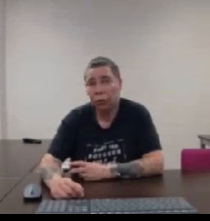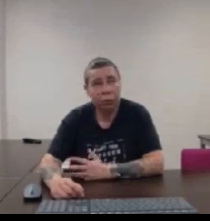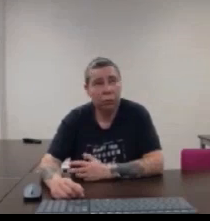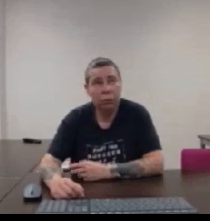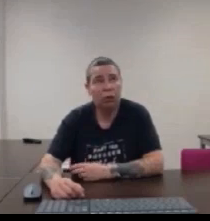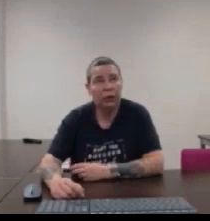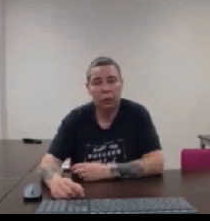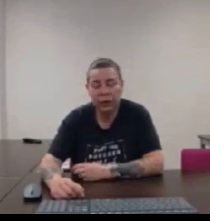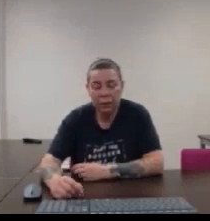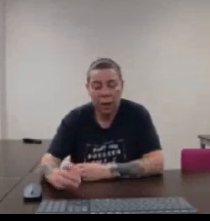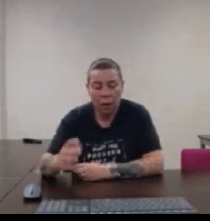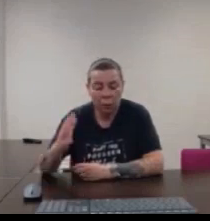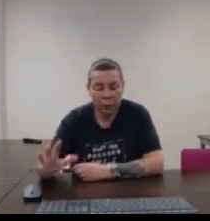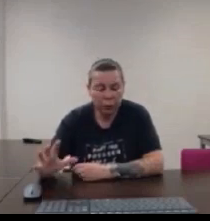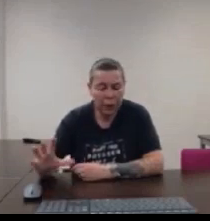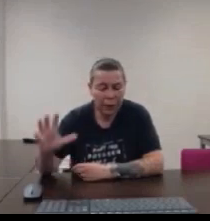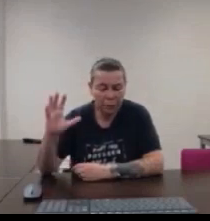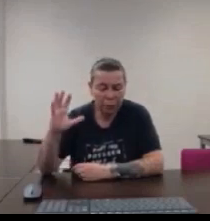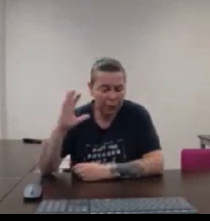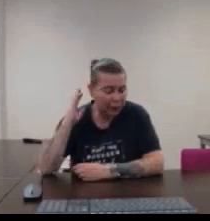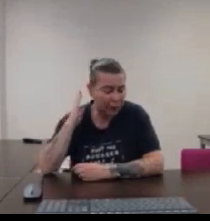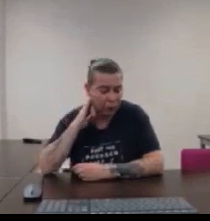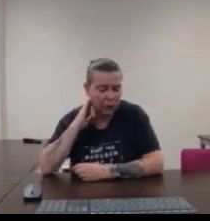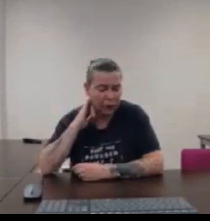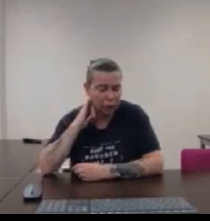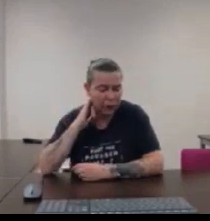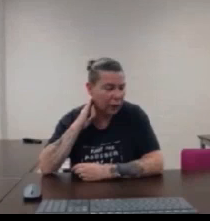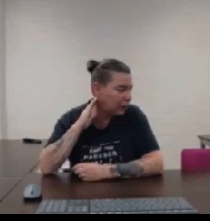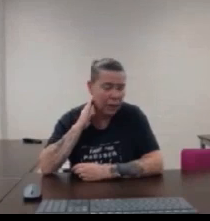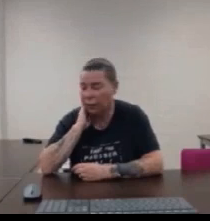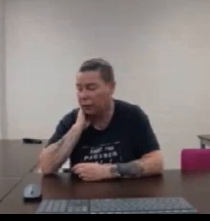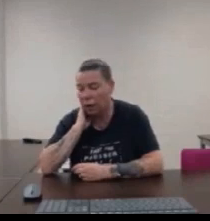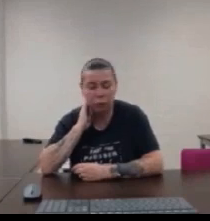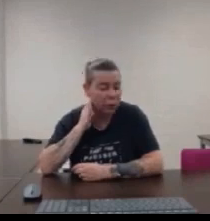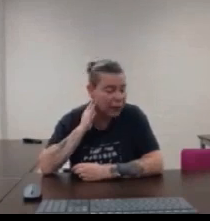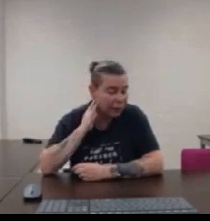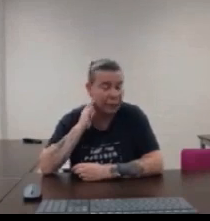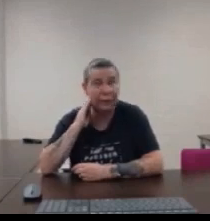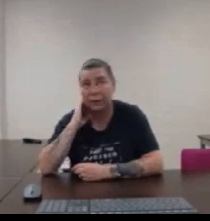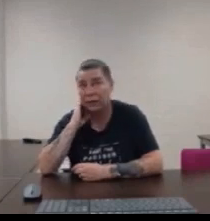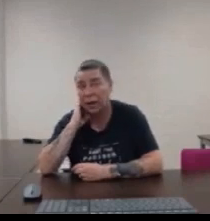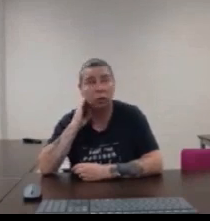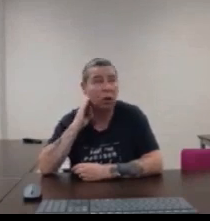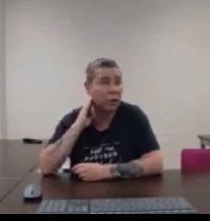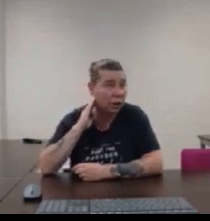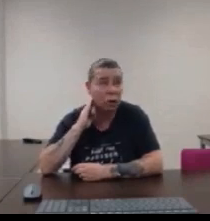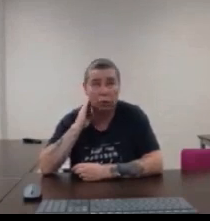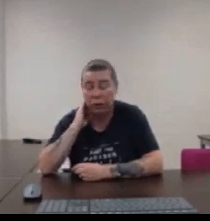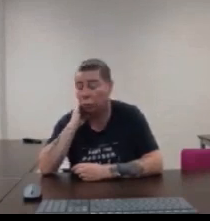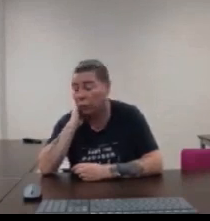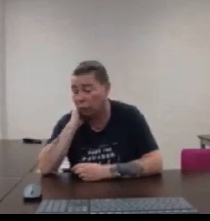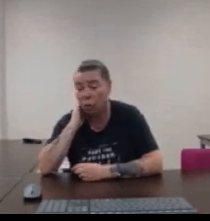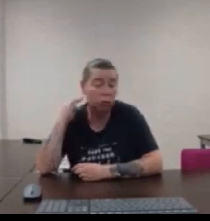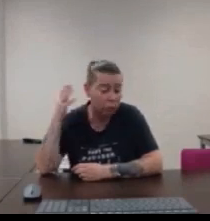C'est de plus en plus courant, ça aussi. En fait, le secret, pour éviter les sollicitations des cervicales et d'avoir à tourner la tête, et ça c'est vrai autant avec un